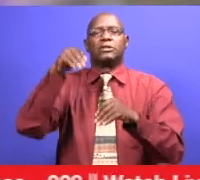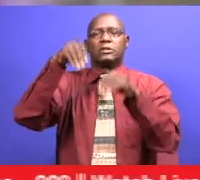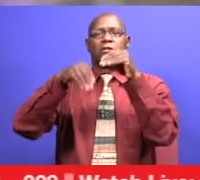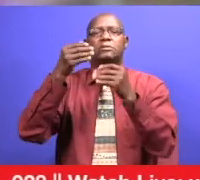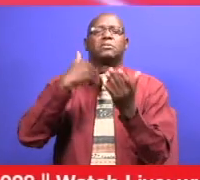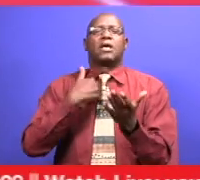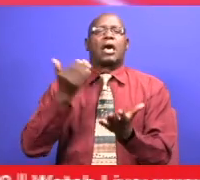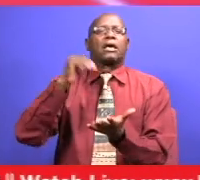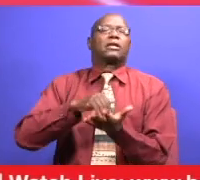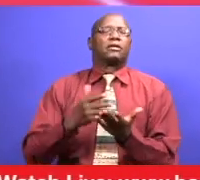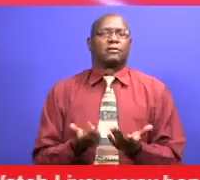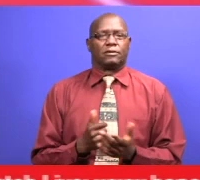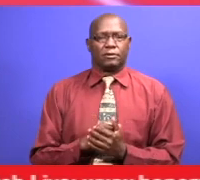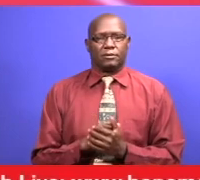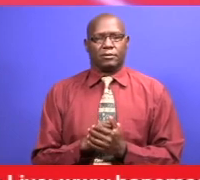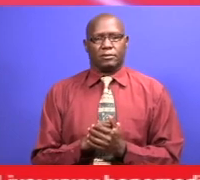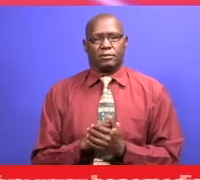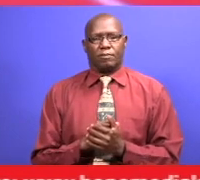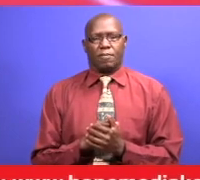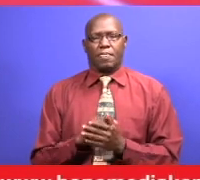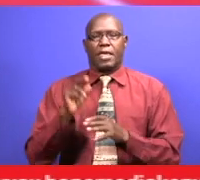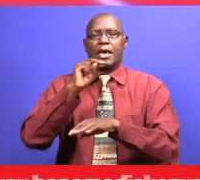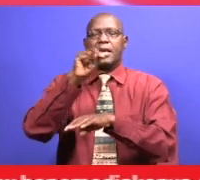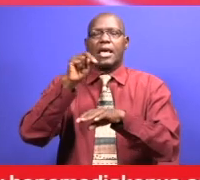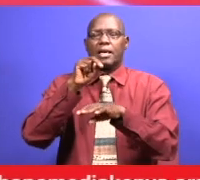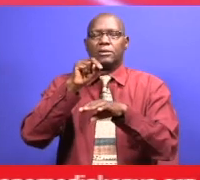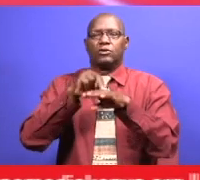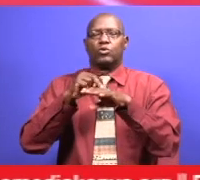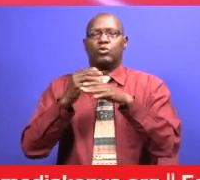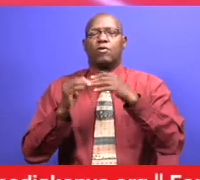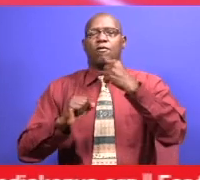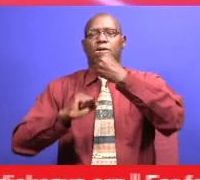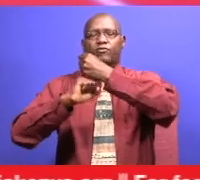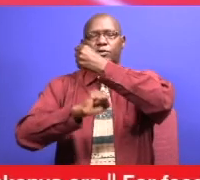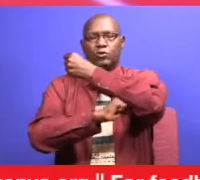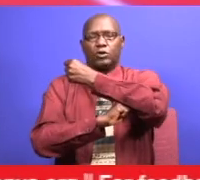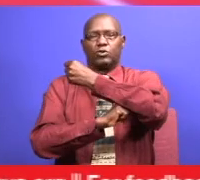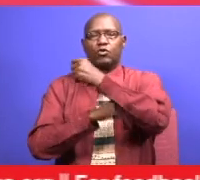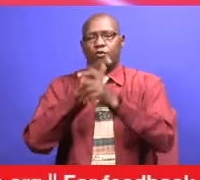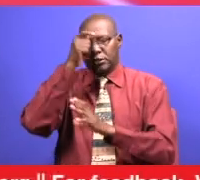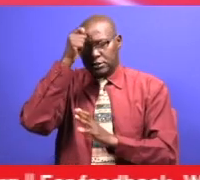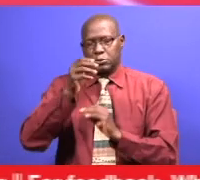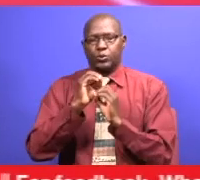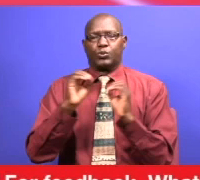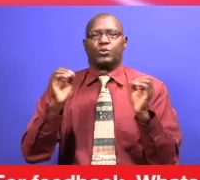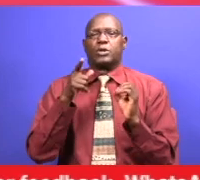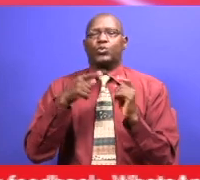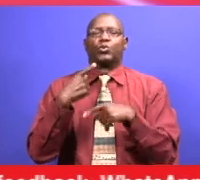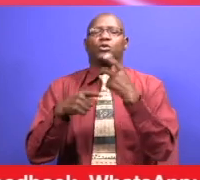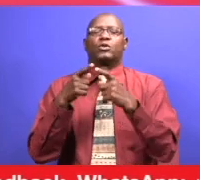tena. Nchi ambayo haina msingi wa heshima, haiwezi